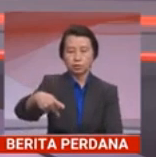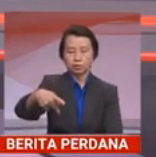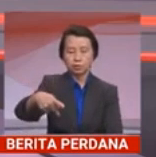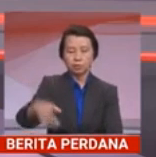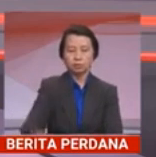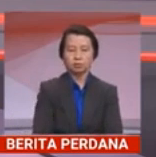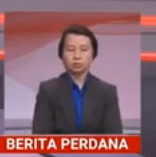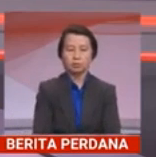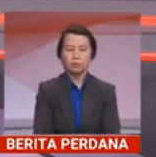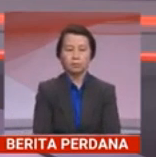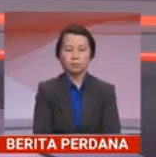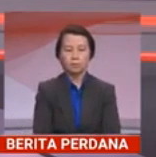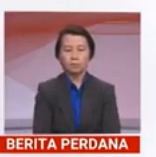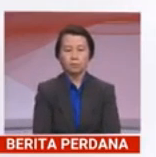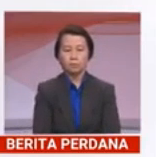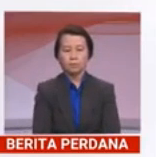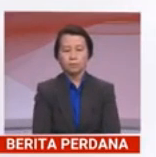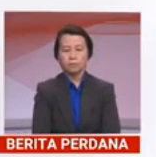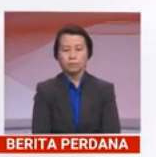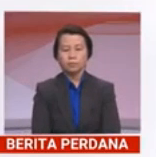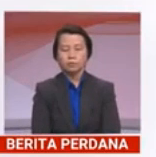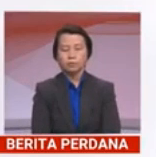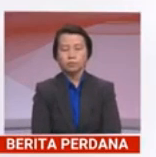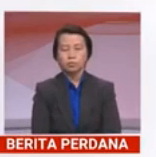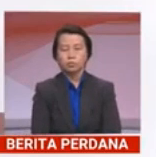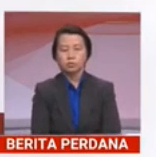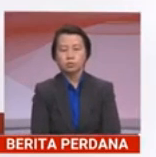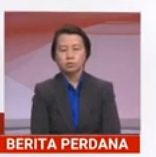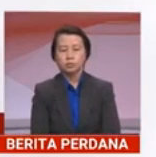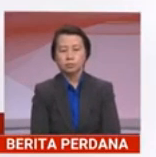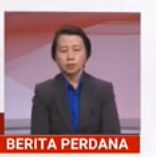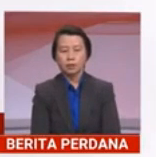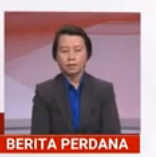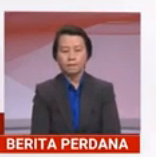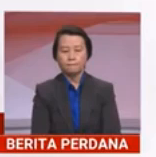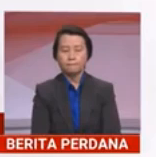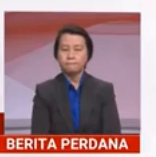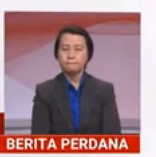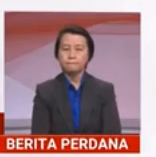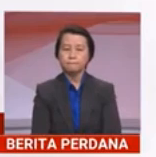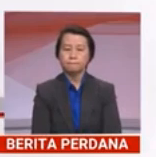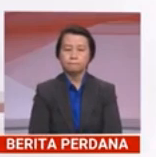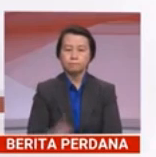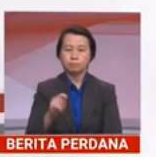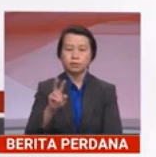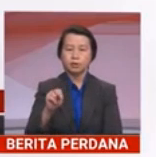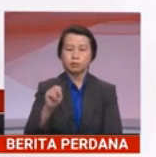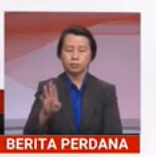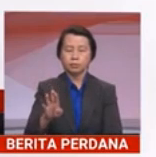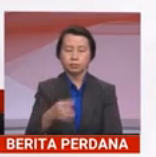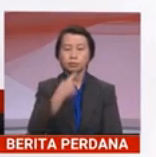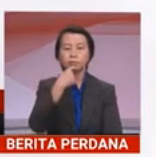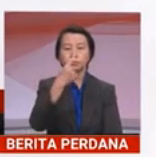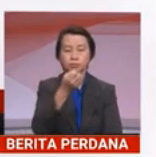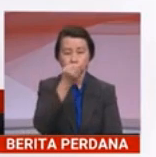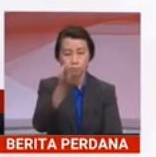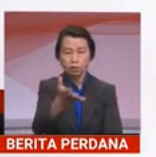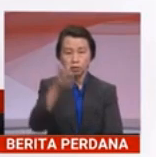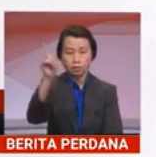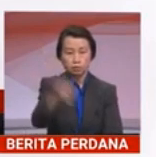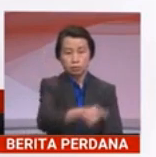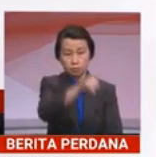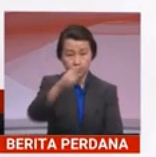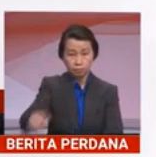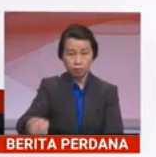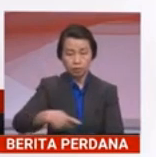PKP. TNB dalam satu kenyataan memaklumkan pembatalan acara